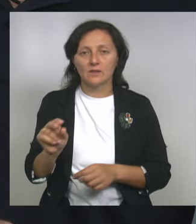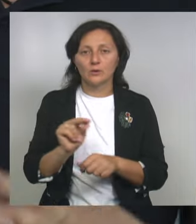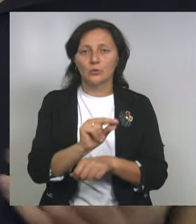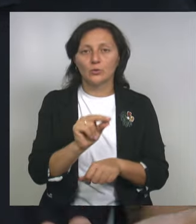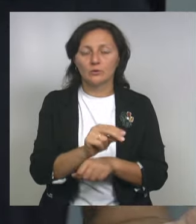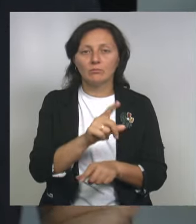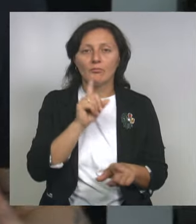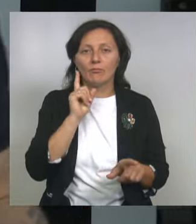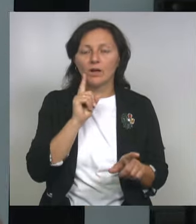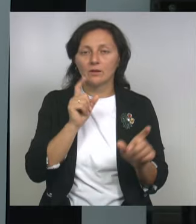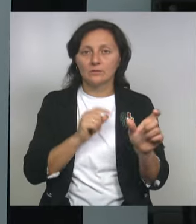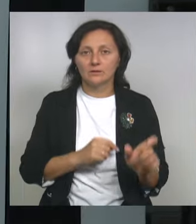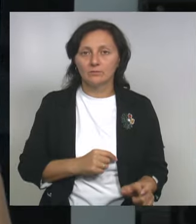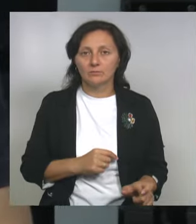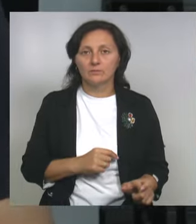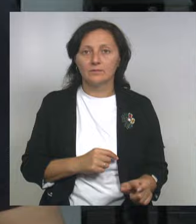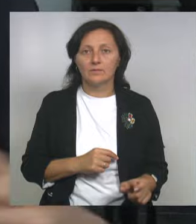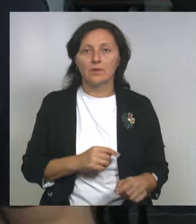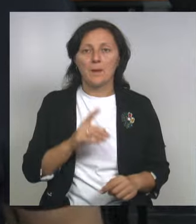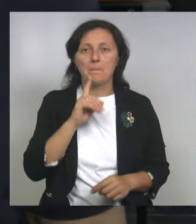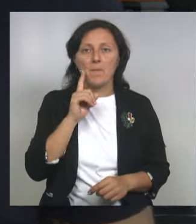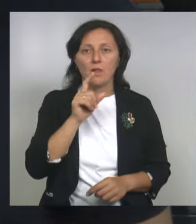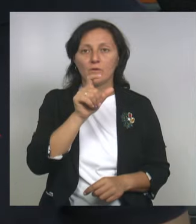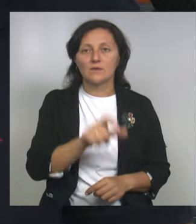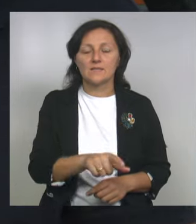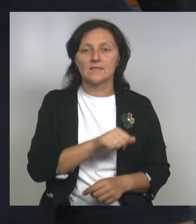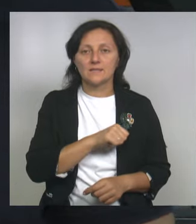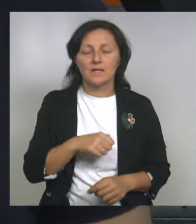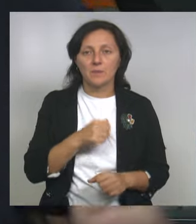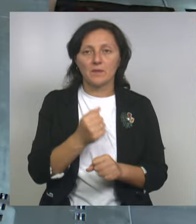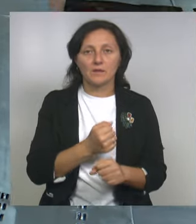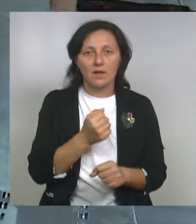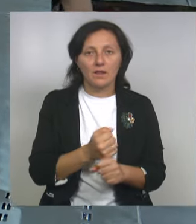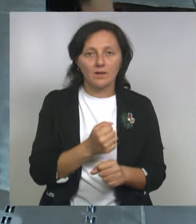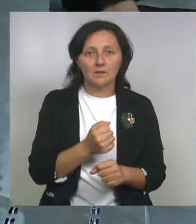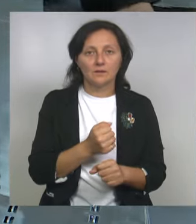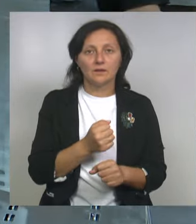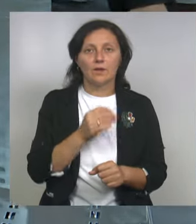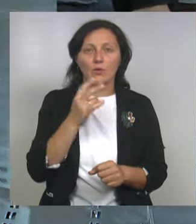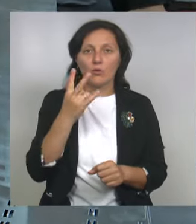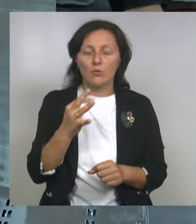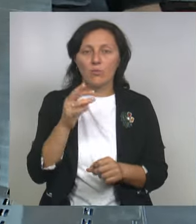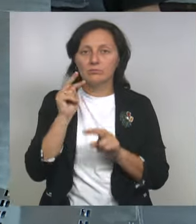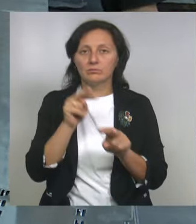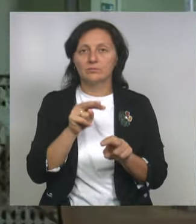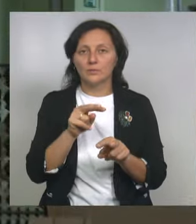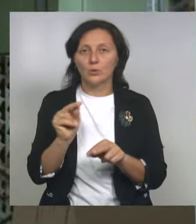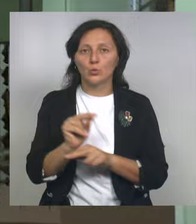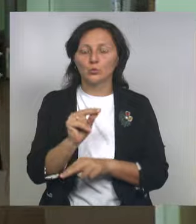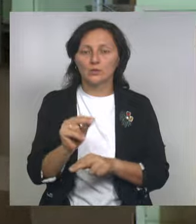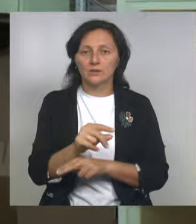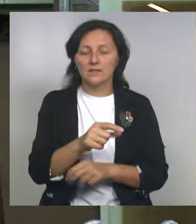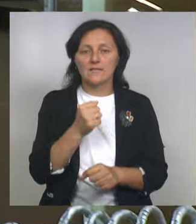операцию. Вторым этапом молодой специалист сам уже делает это все, да, но под присмотром наставника. То есть они